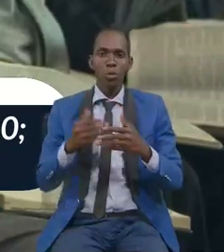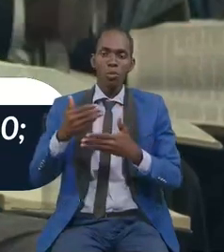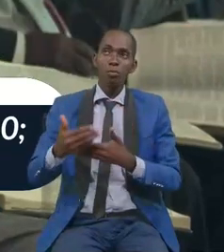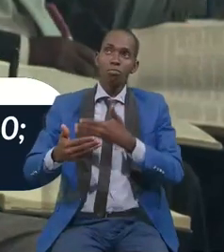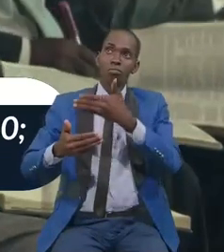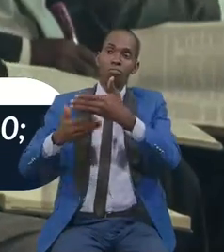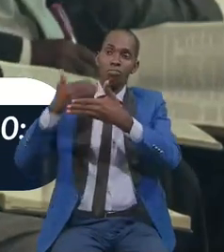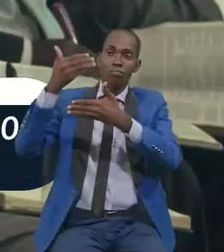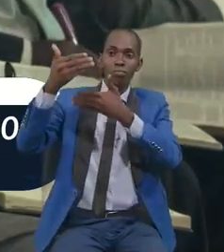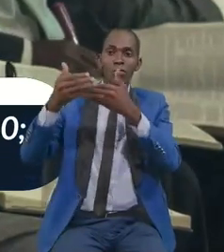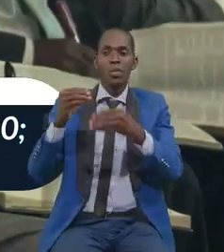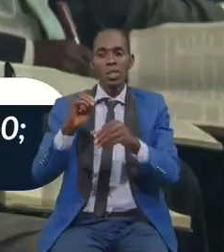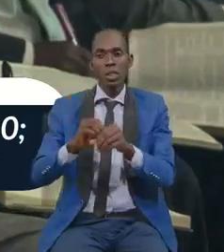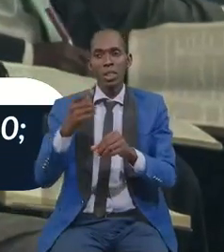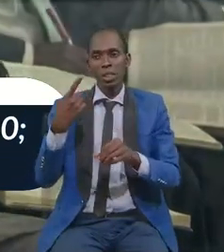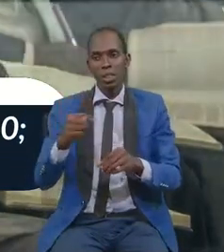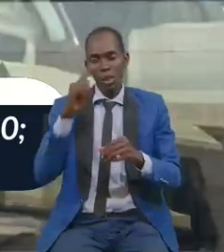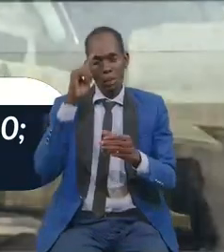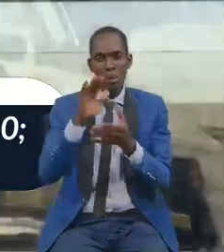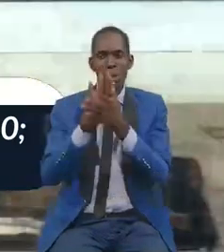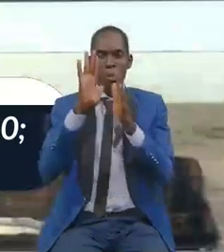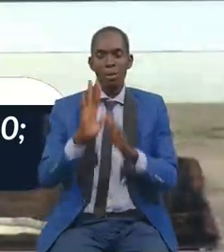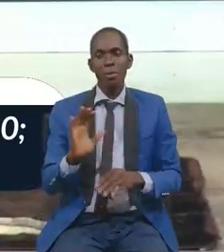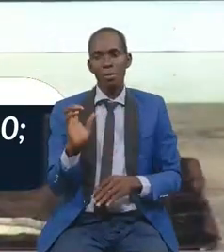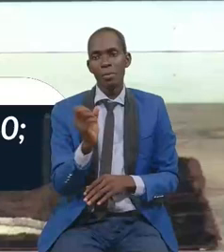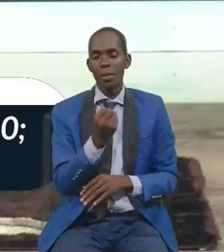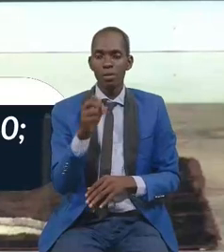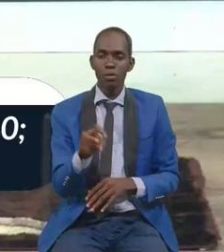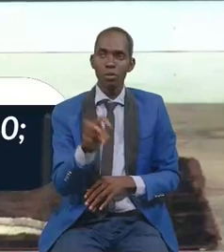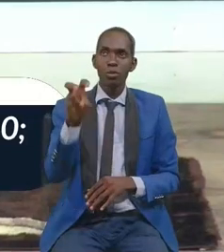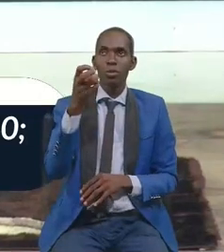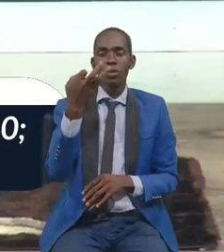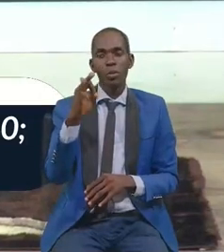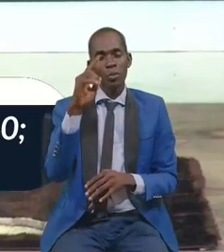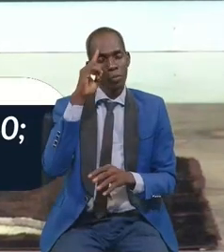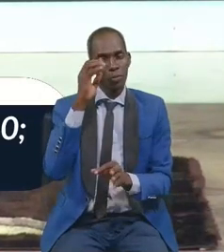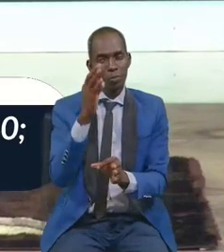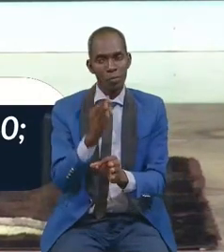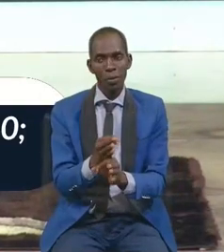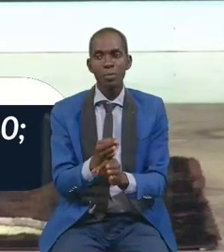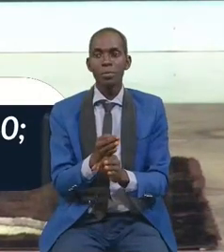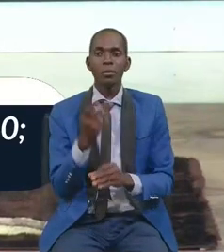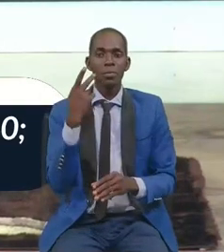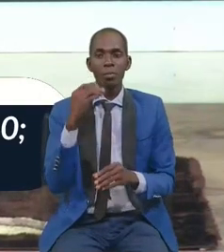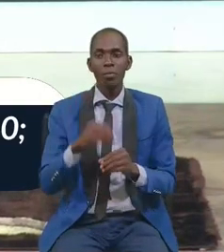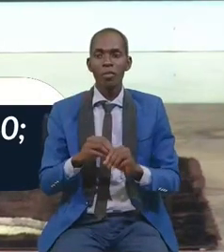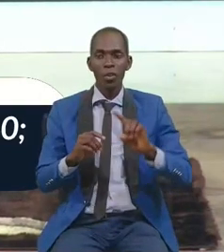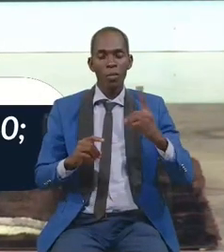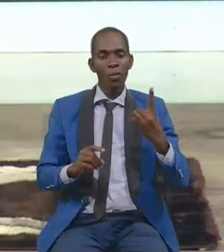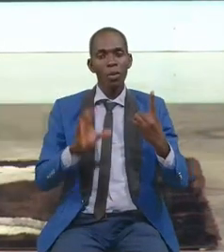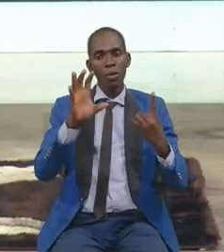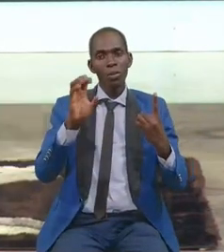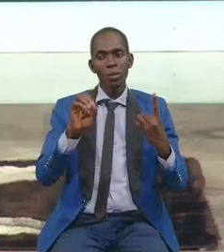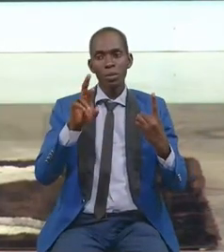1 Corinthiens 2. Le progrès continue dans le voyage de foi du croyant. En 1 Corinthiens chapitre 2 verset